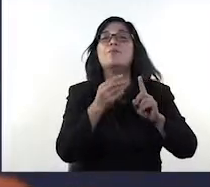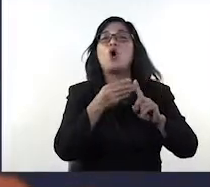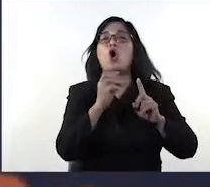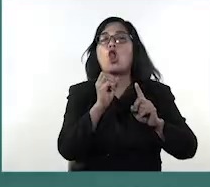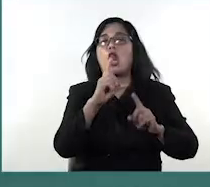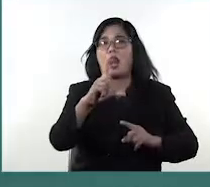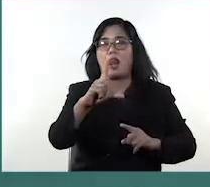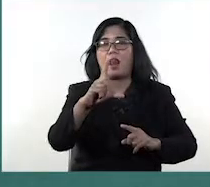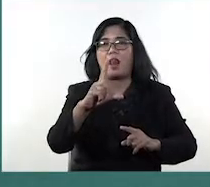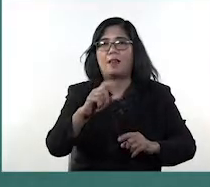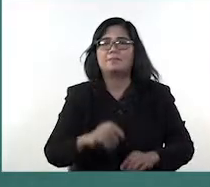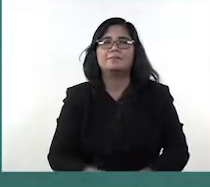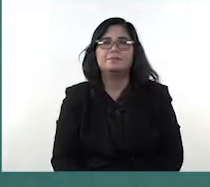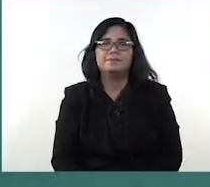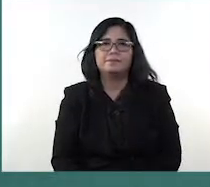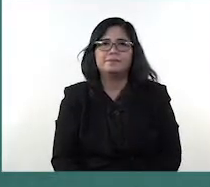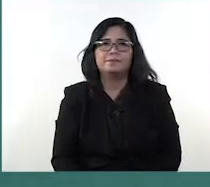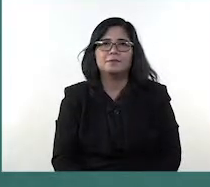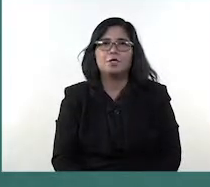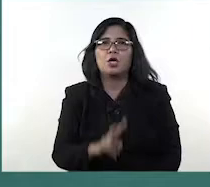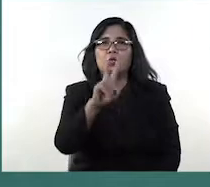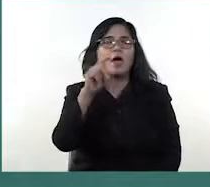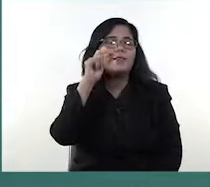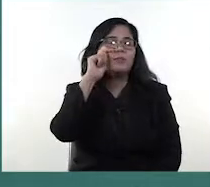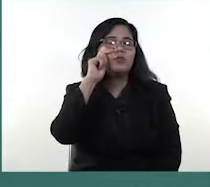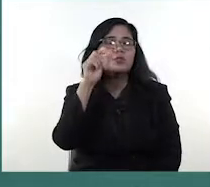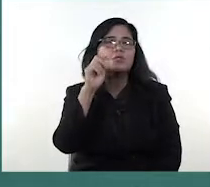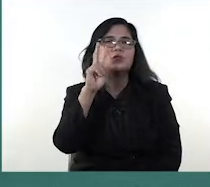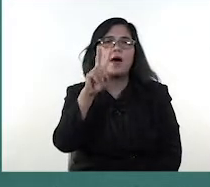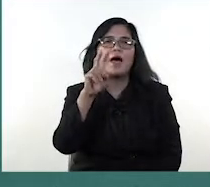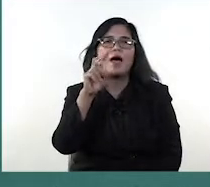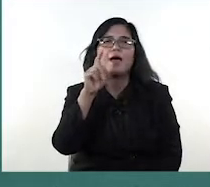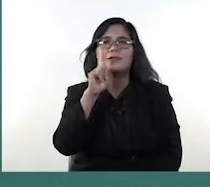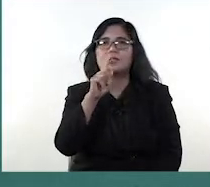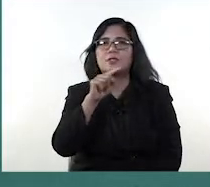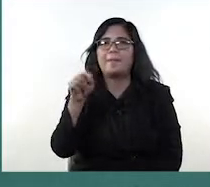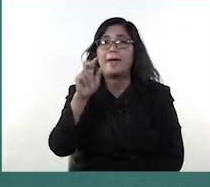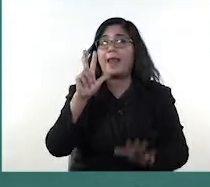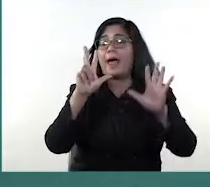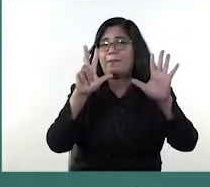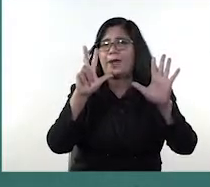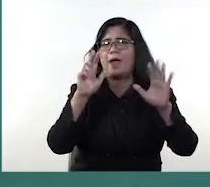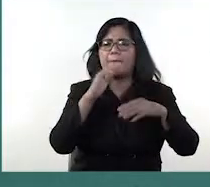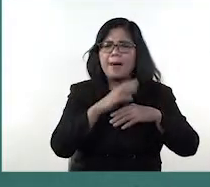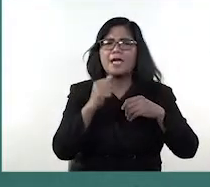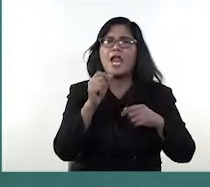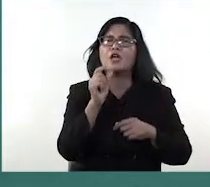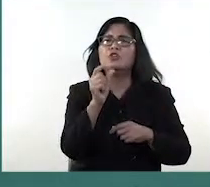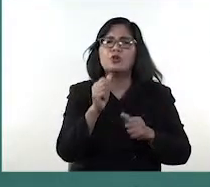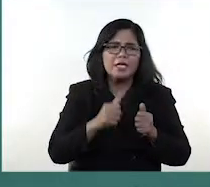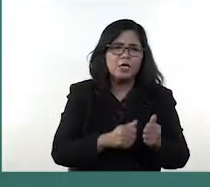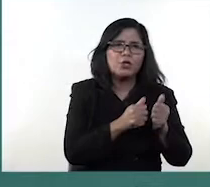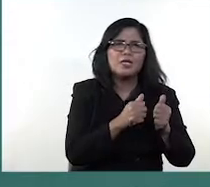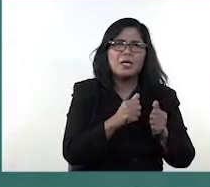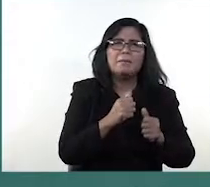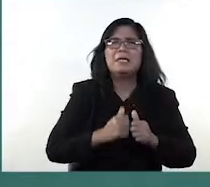klik Hai 2 Timotius 2 ayat 1-8 panggilan untuk ikut menderita karena Hai sama-sama